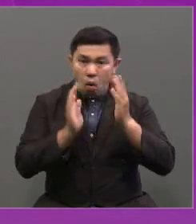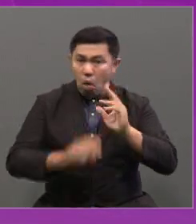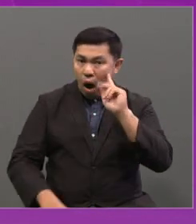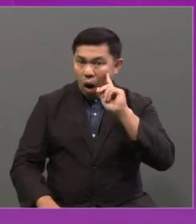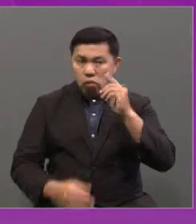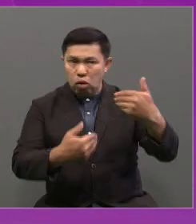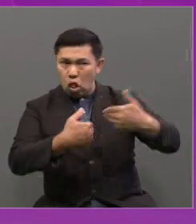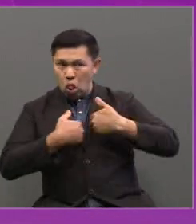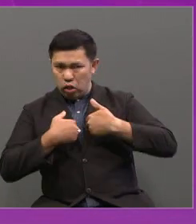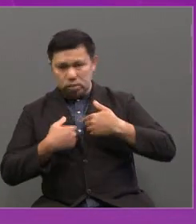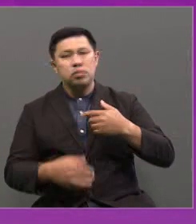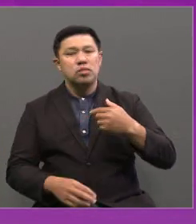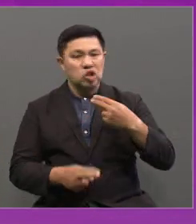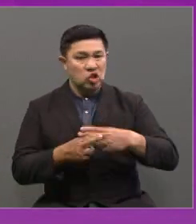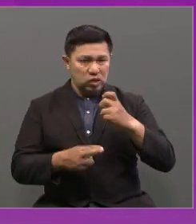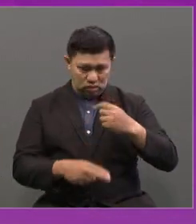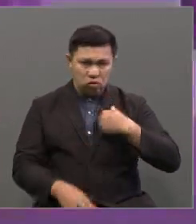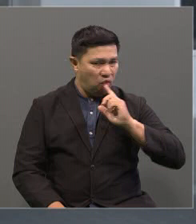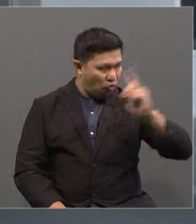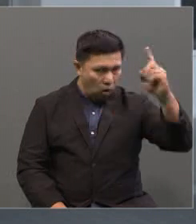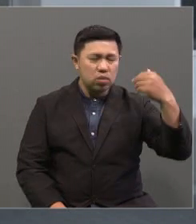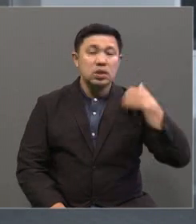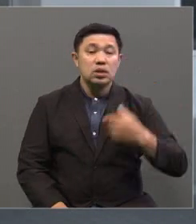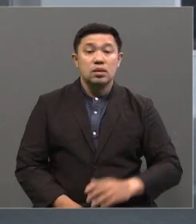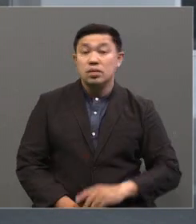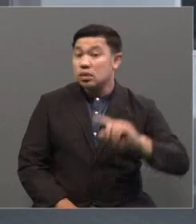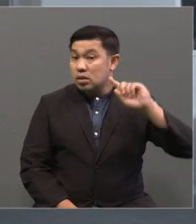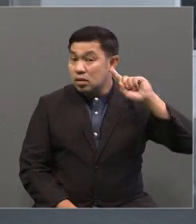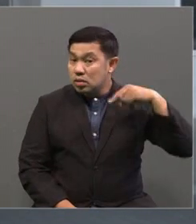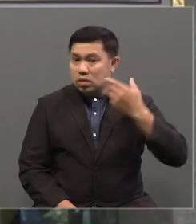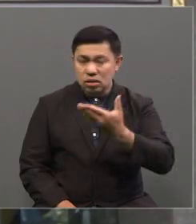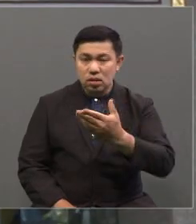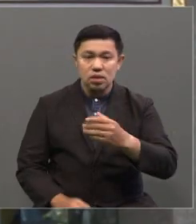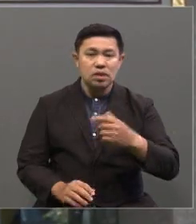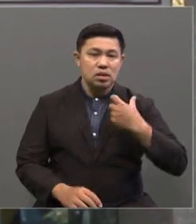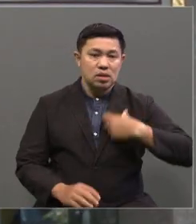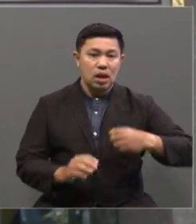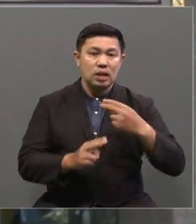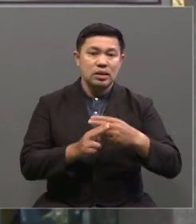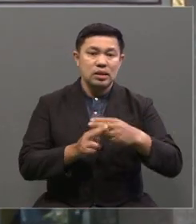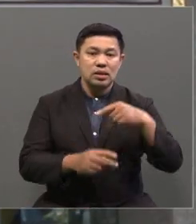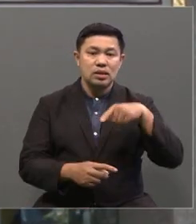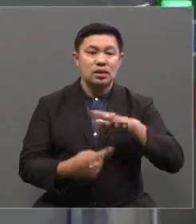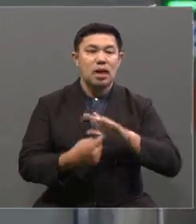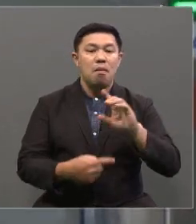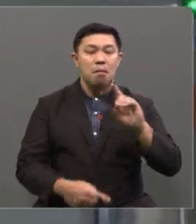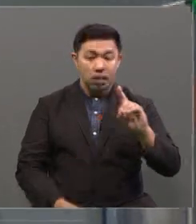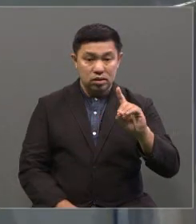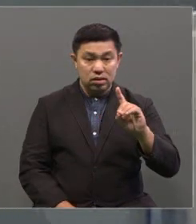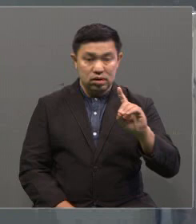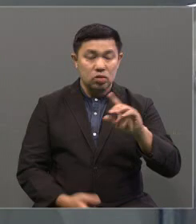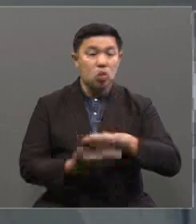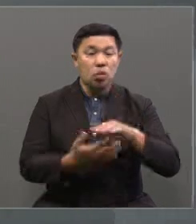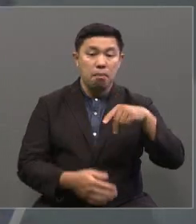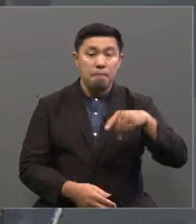ที่พาดพิงครับโดยภายหลังจากที่นางสาวธนิชาเอกสุวรรณวัฒน์หรือว่าทนายพัฒน์ทนายความของแอมได้เดินทางเข้า